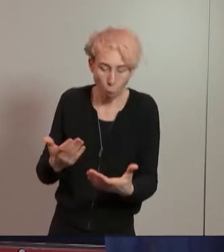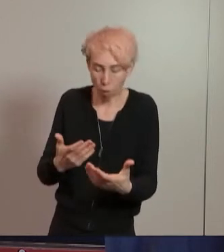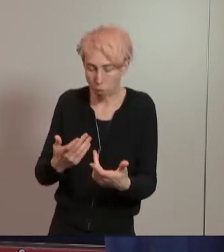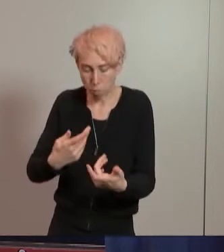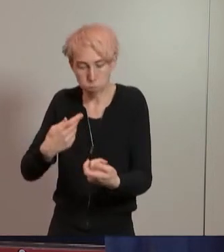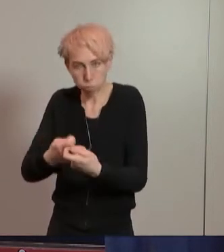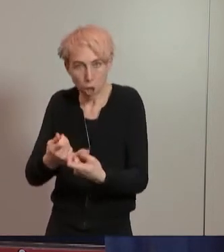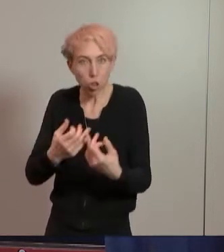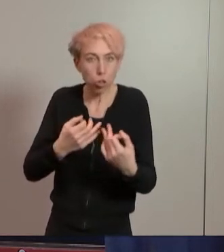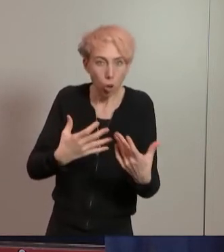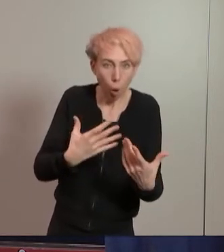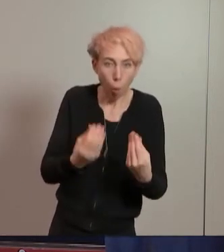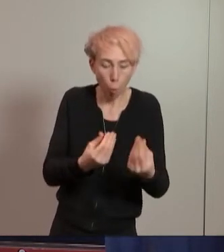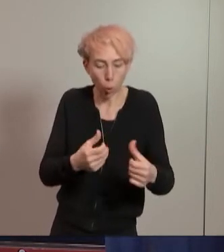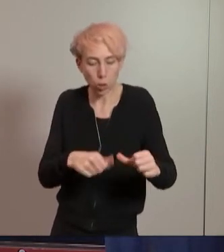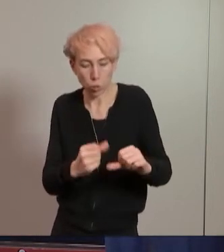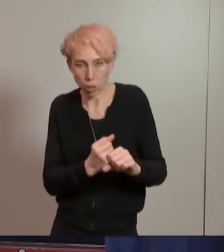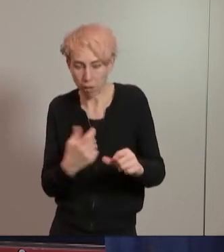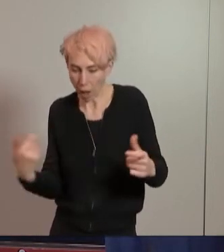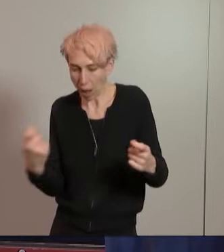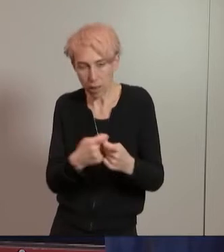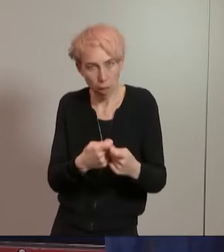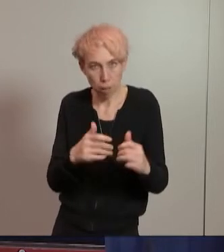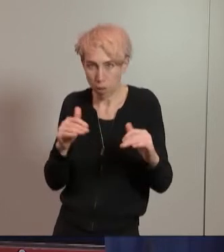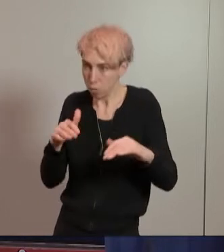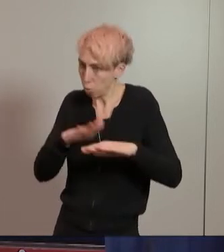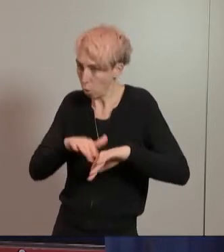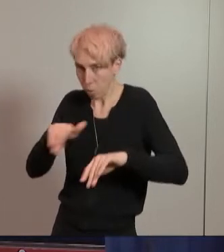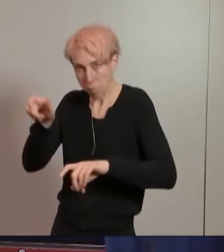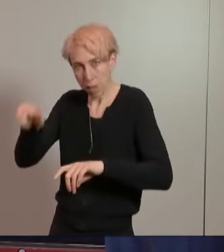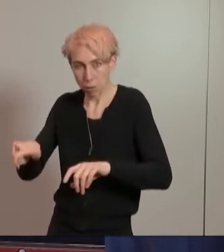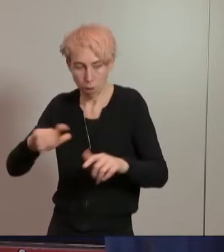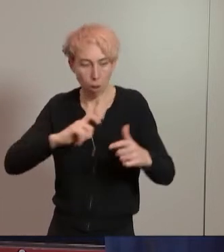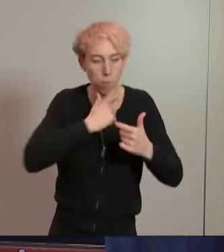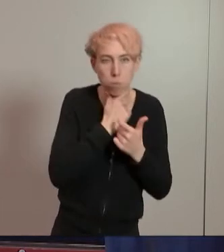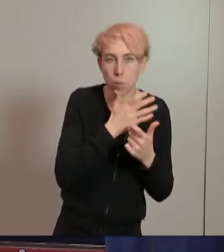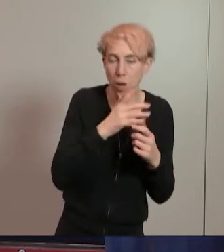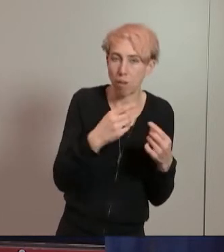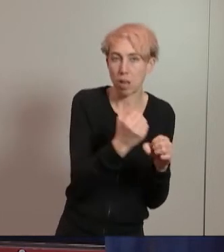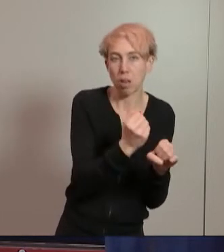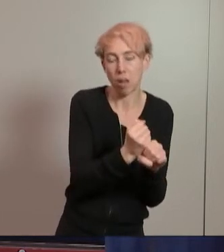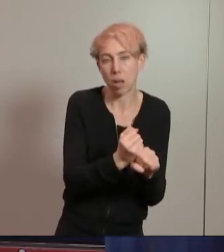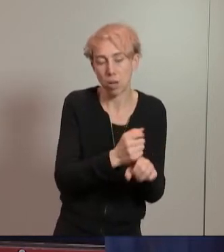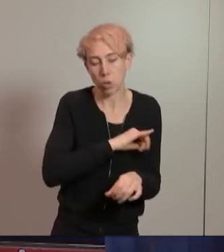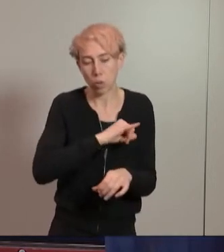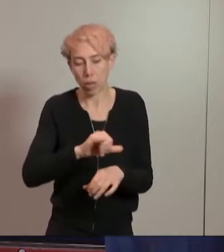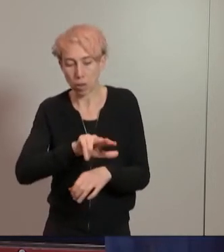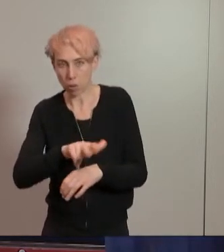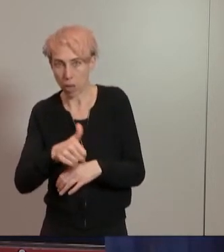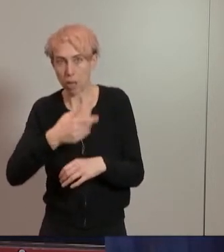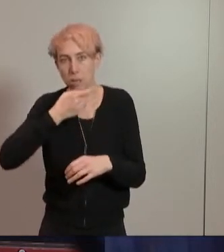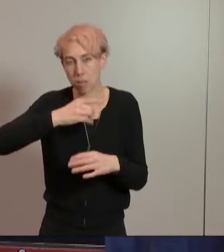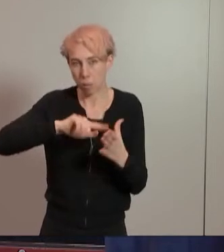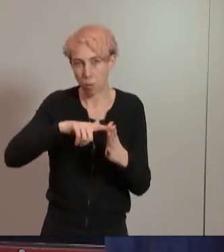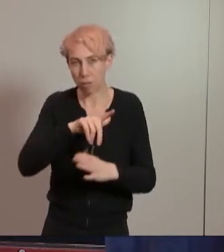adaptation du temps et des conditions de travail ne permettent l'accès de l'agent à son lieu de travail. Jusqu'au 31 décembre 2021,